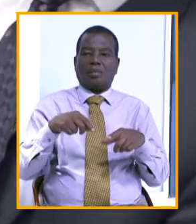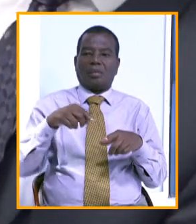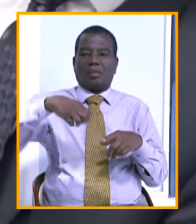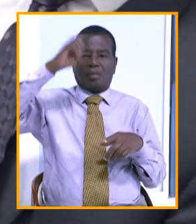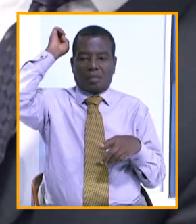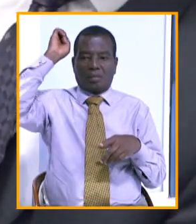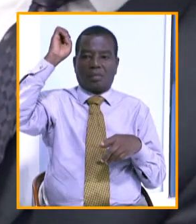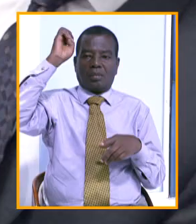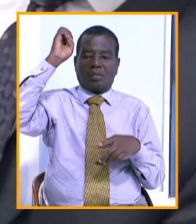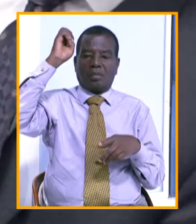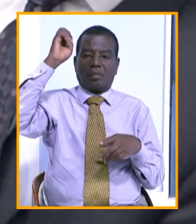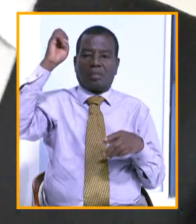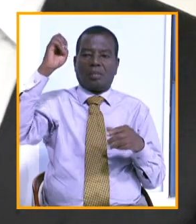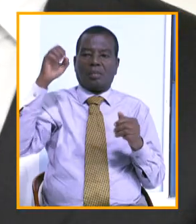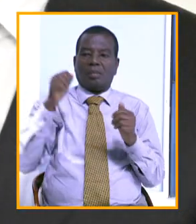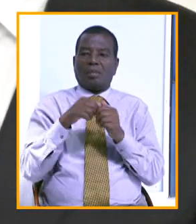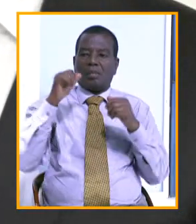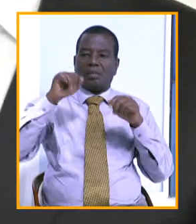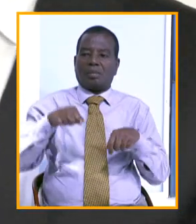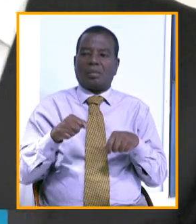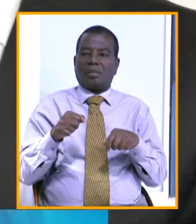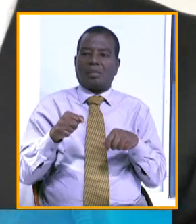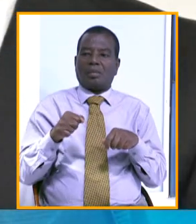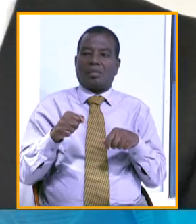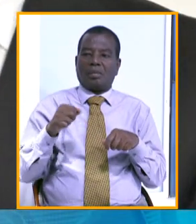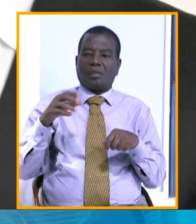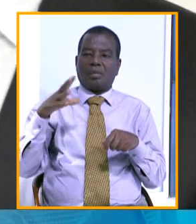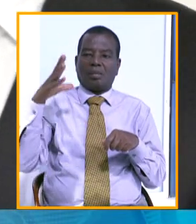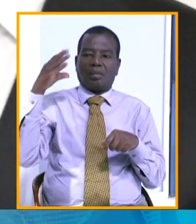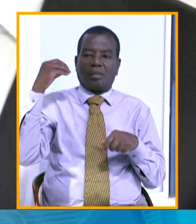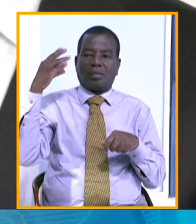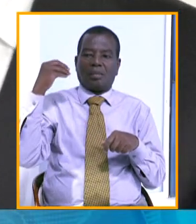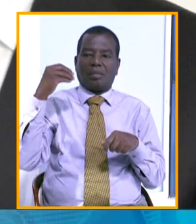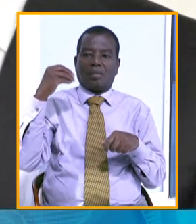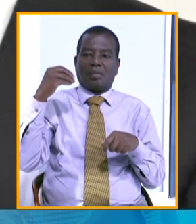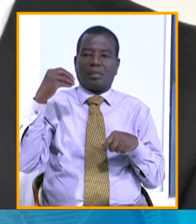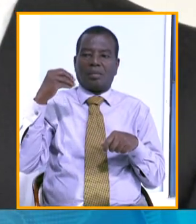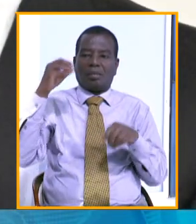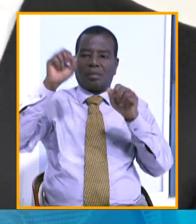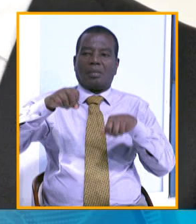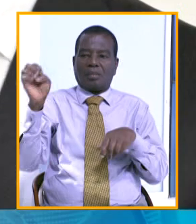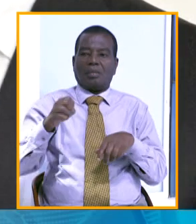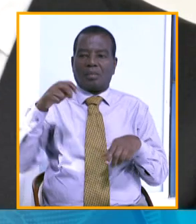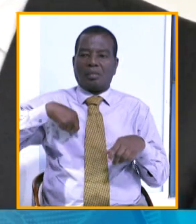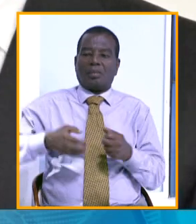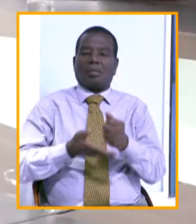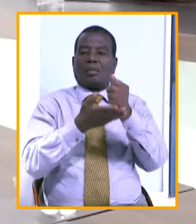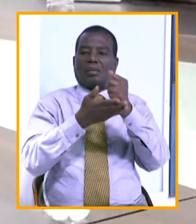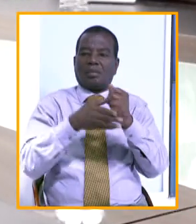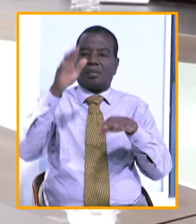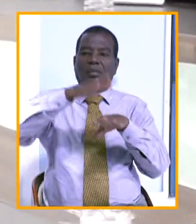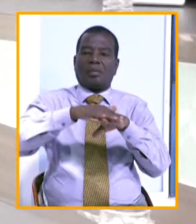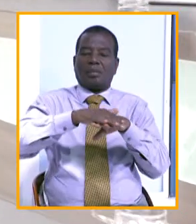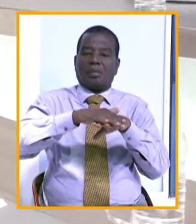L'Égypte avait les compétences, avait l'expertise, avait la capacité de nous accompagner